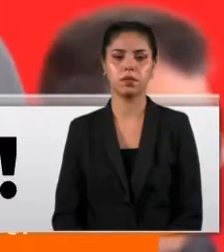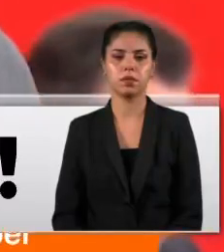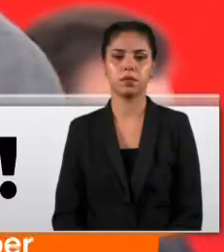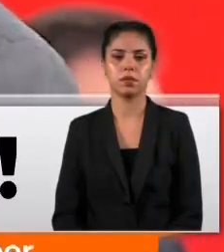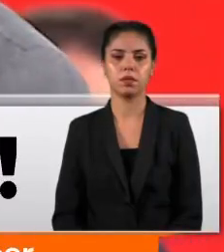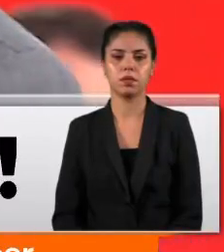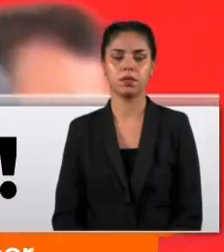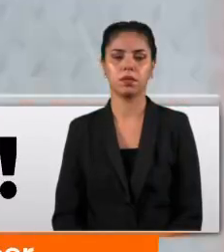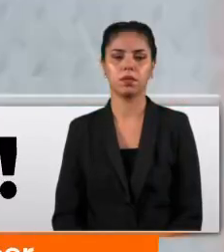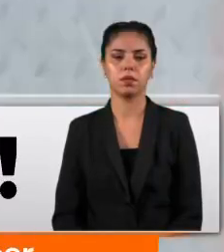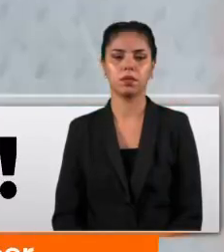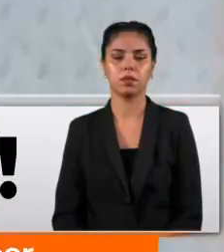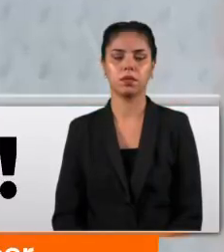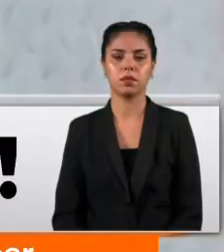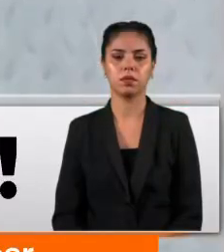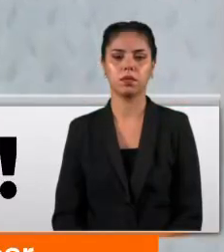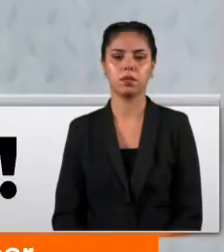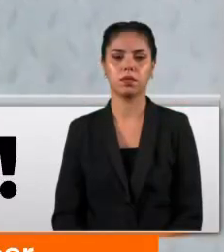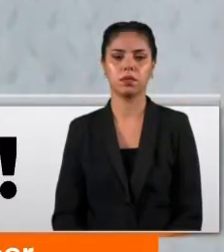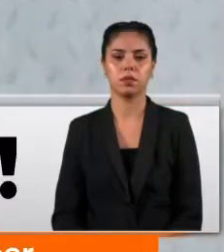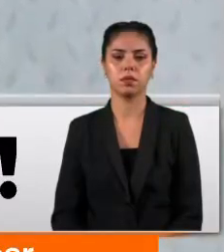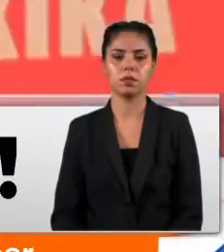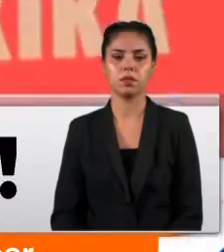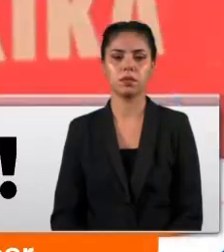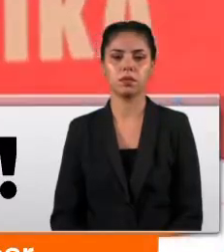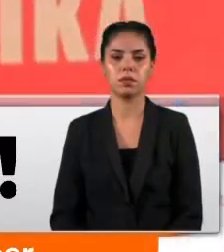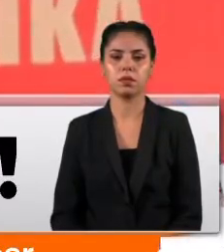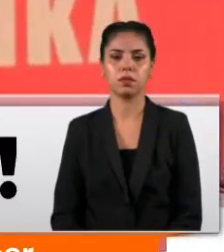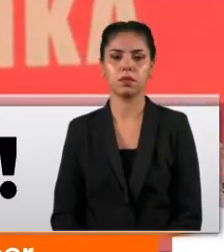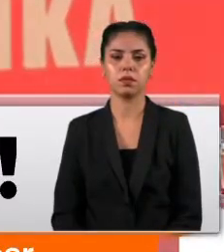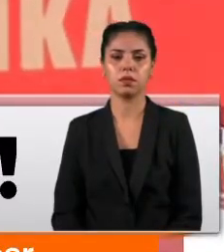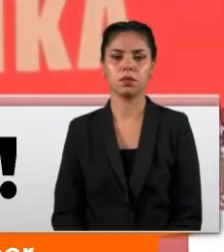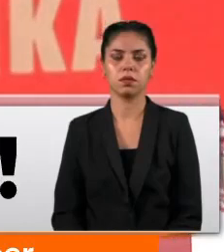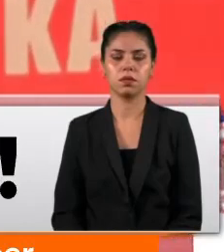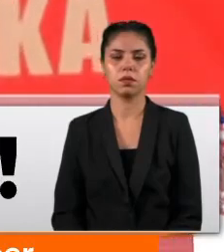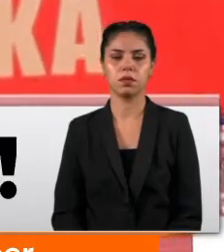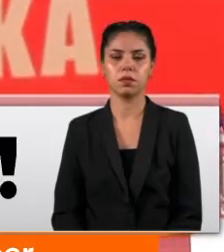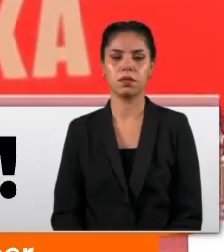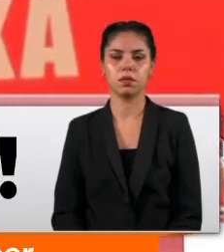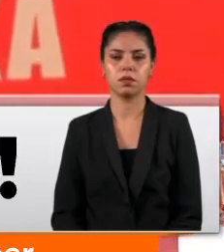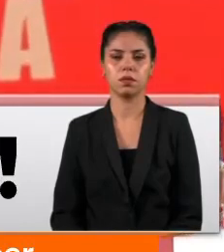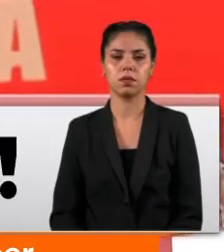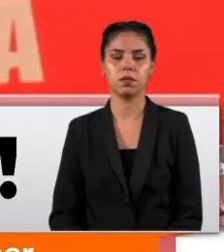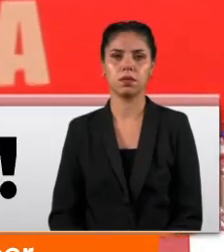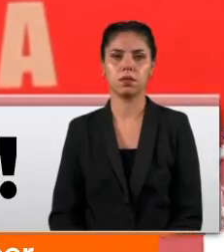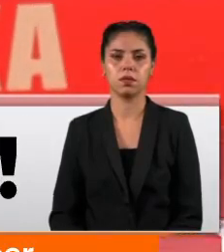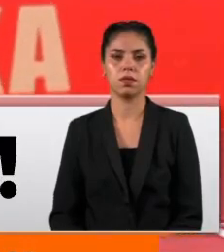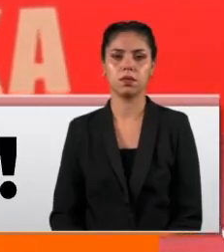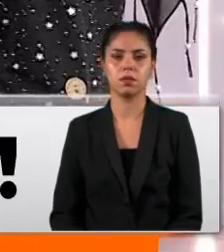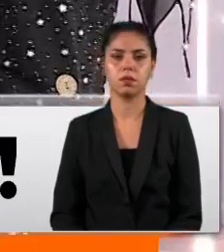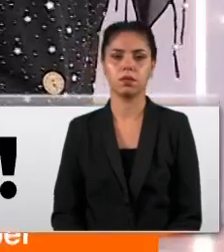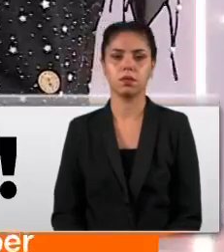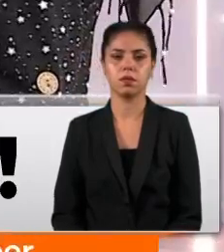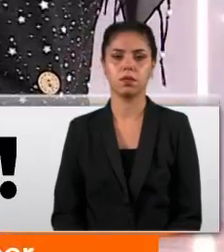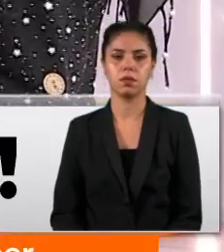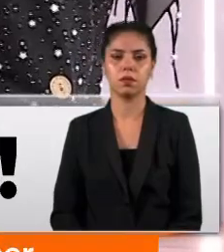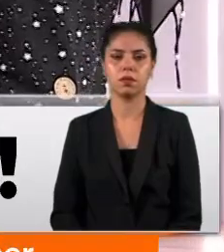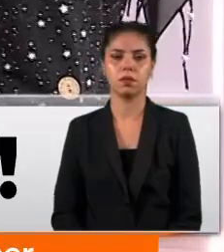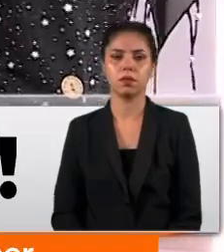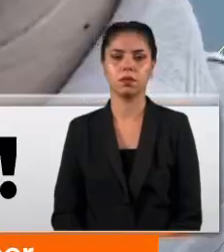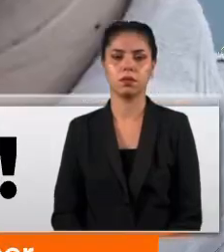sarı çiçeğim benim. Kıyamadım, kıydılar sana. Sana yakışmadı kuzum, bana yakışıyordu. Seni